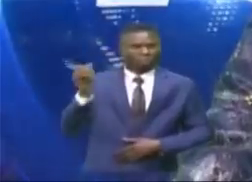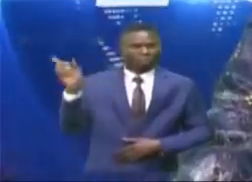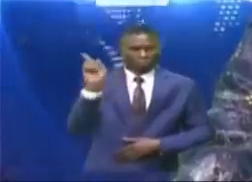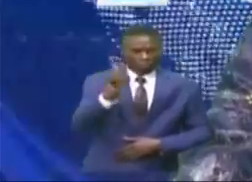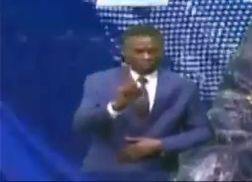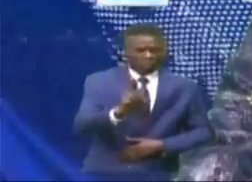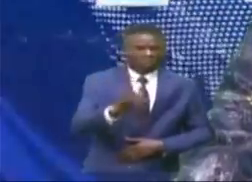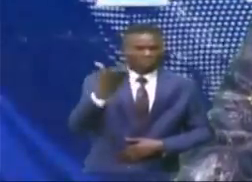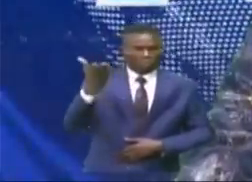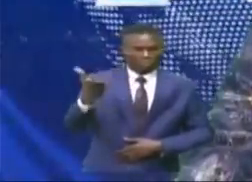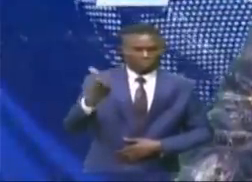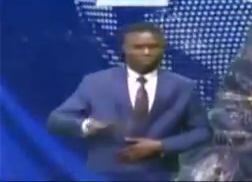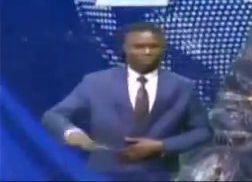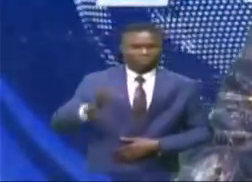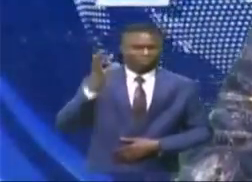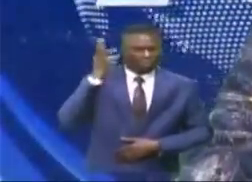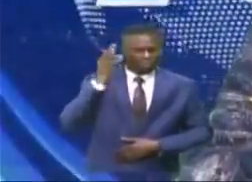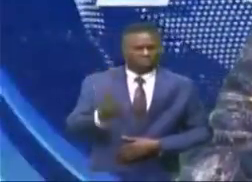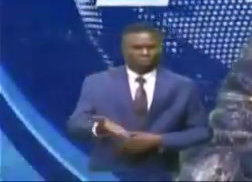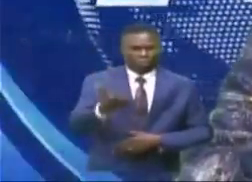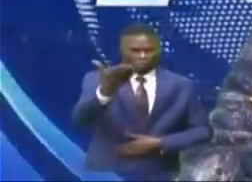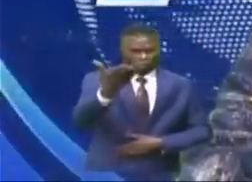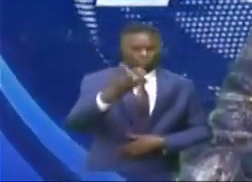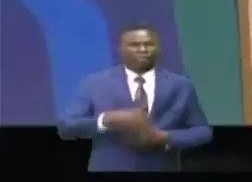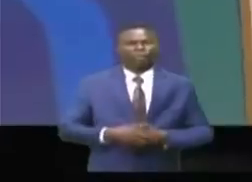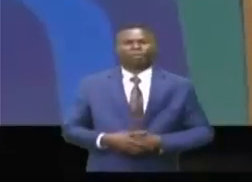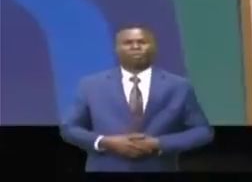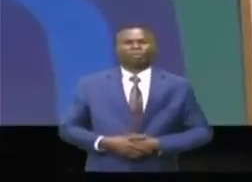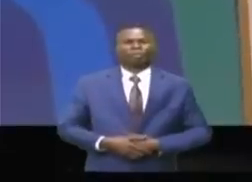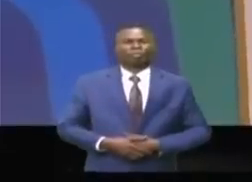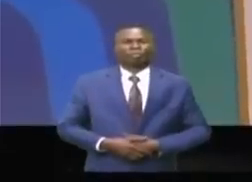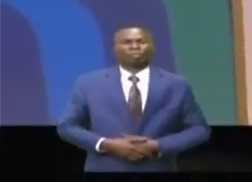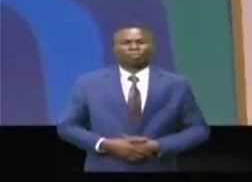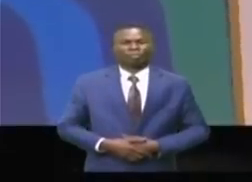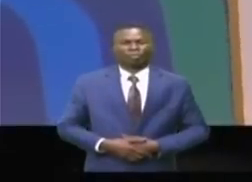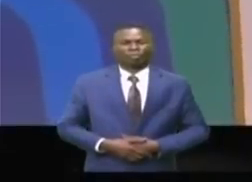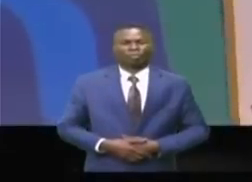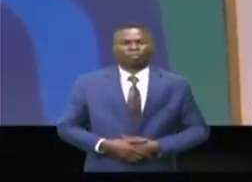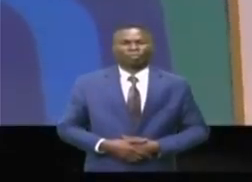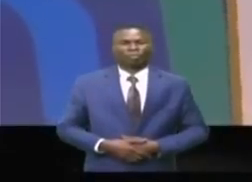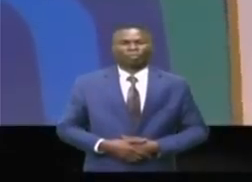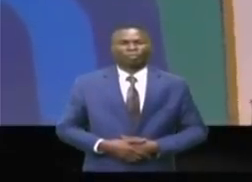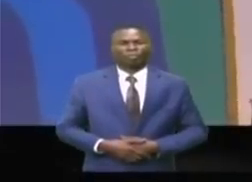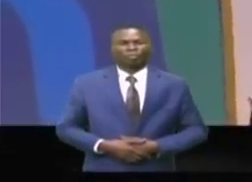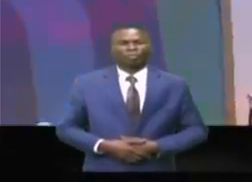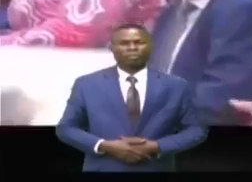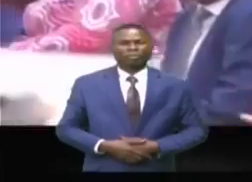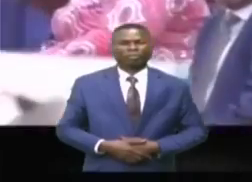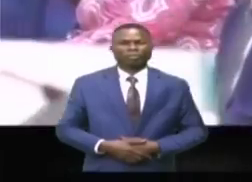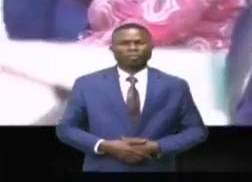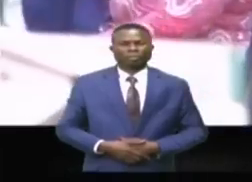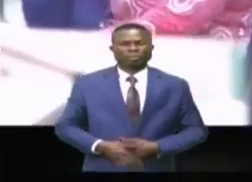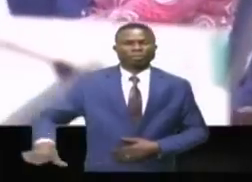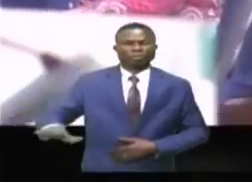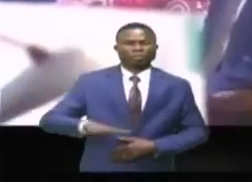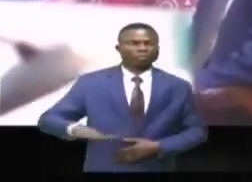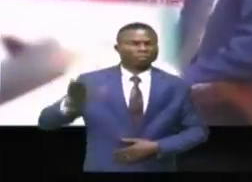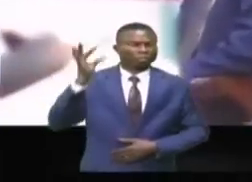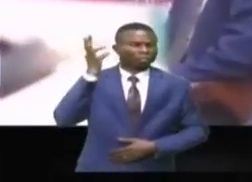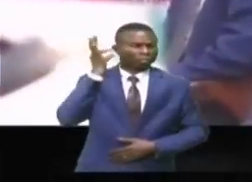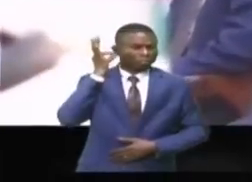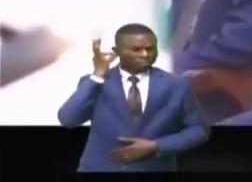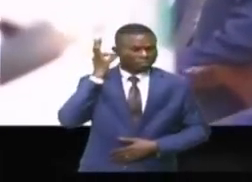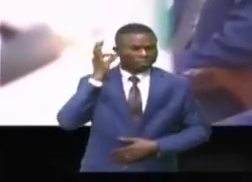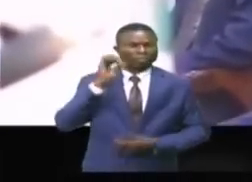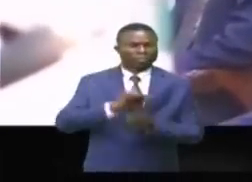Samalkonde. Détails et explications avec Patty Tondouan. Lundi 4 septembre 2023, au Kenya, le sommet sur le